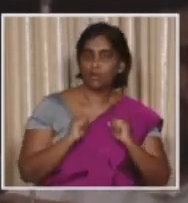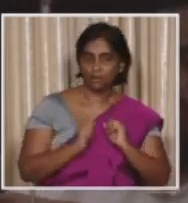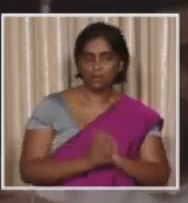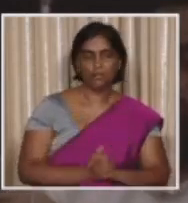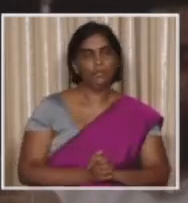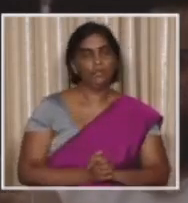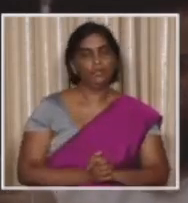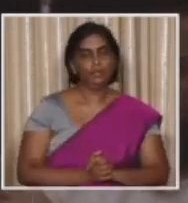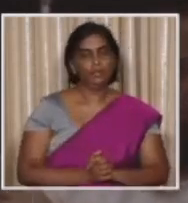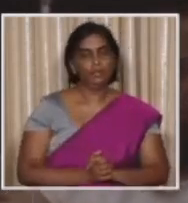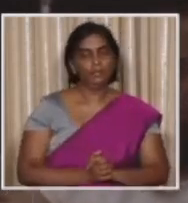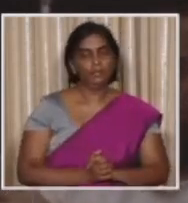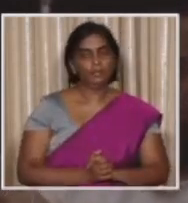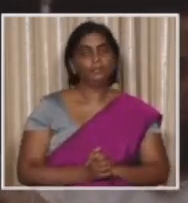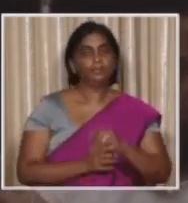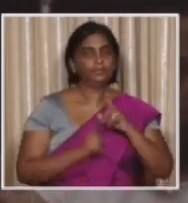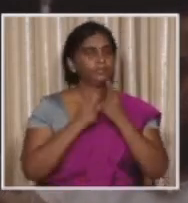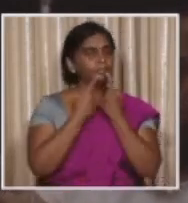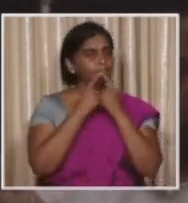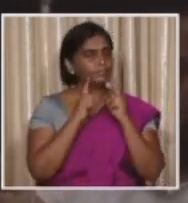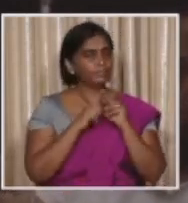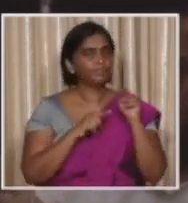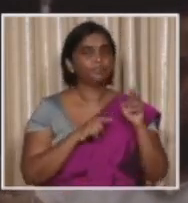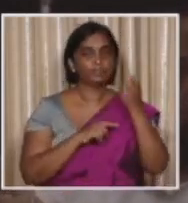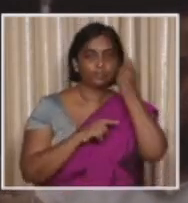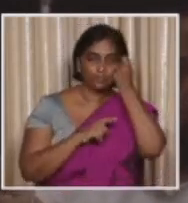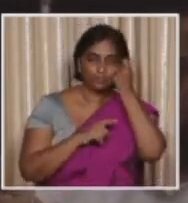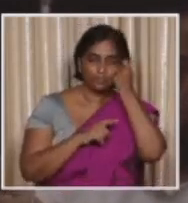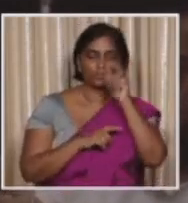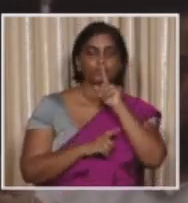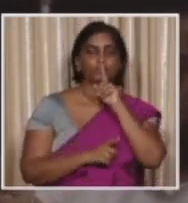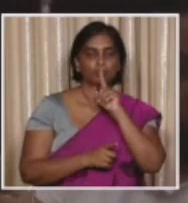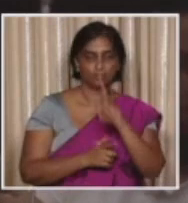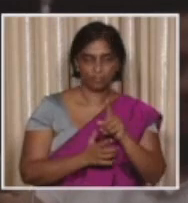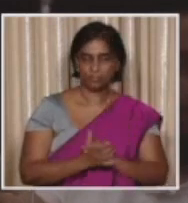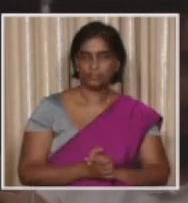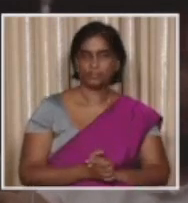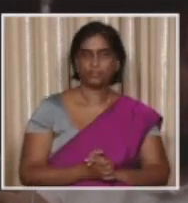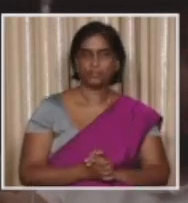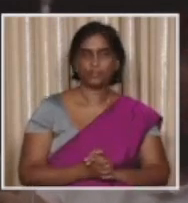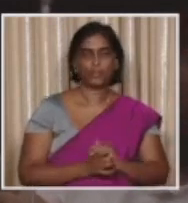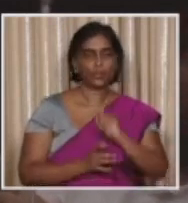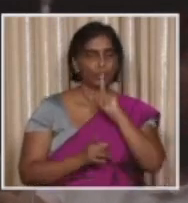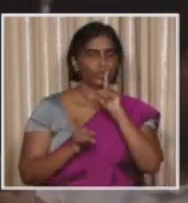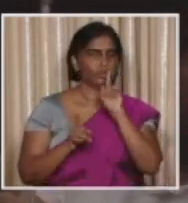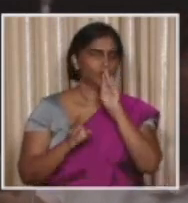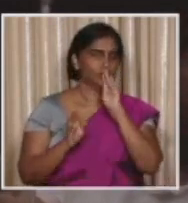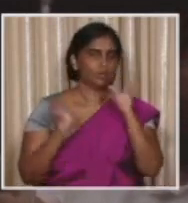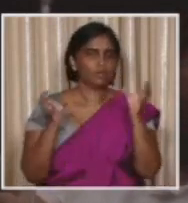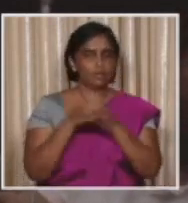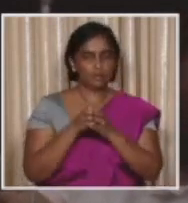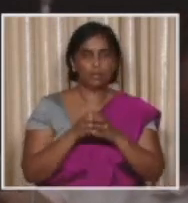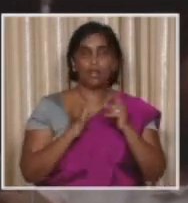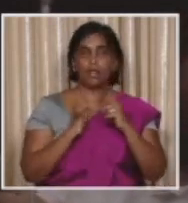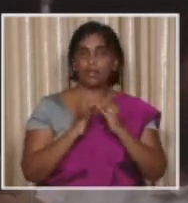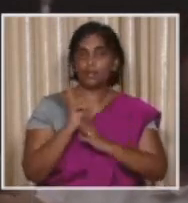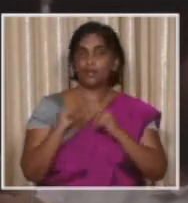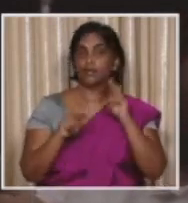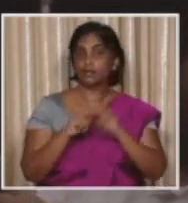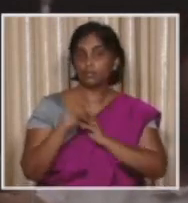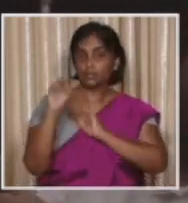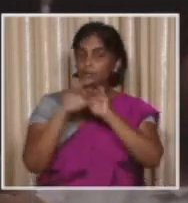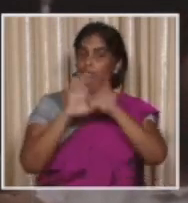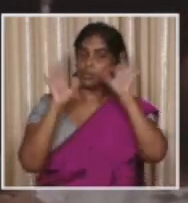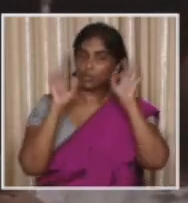පිළිබඳව. ඒකට විවිධ යෝජනා ඉදිරිපත් වුණා. එක්තරා කණ්ඩායම්වල යෝජනා තිබුණා ජාත්‍යන්තර මූල්‍ය අරමුදලට